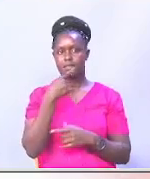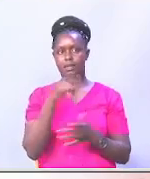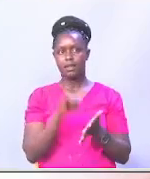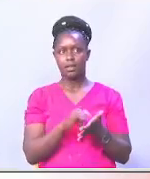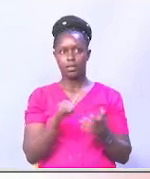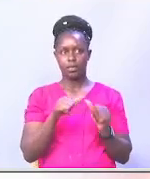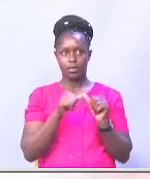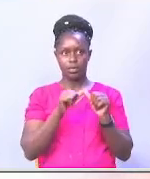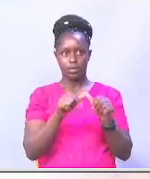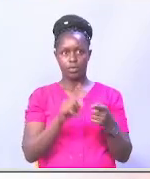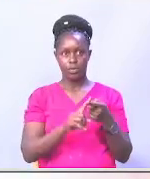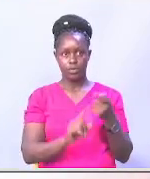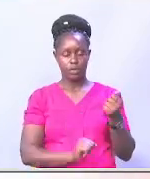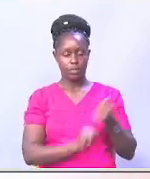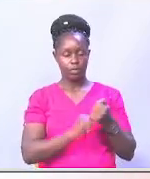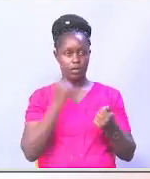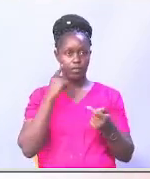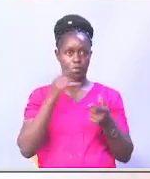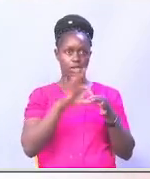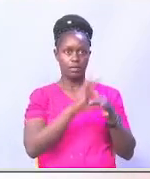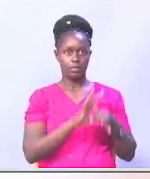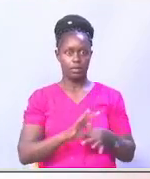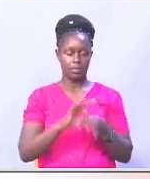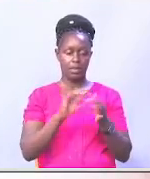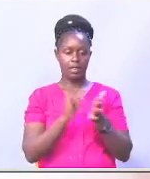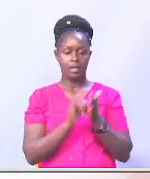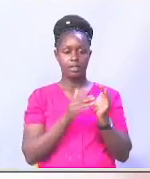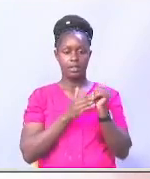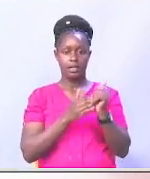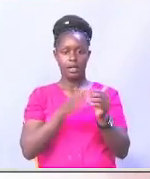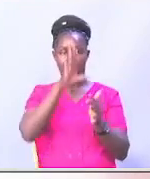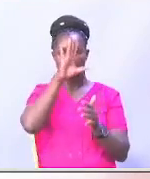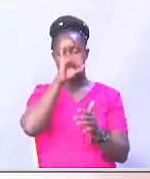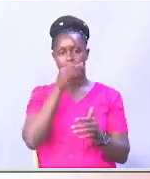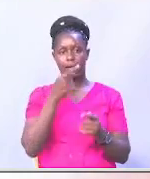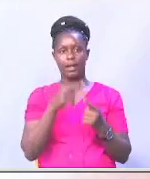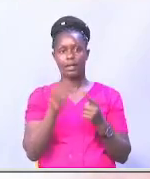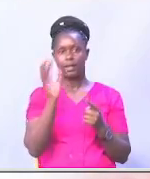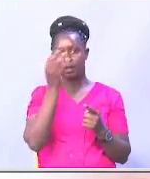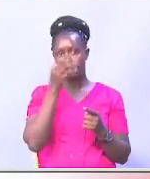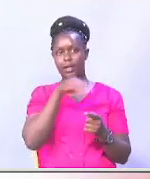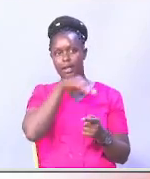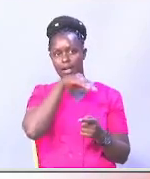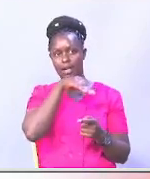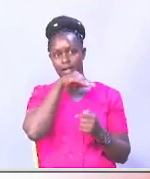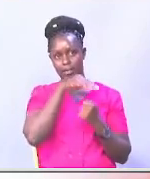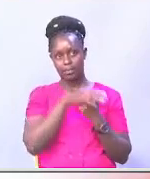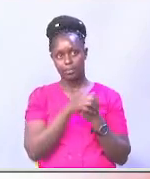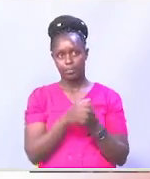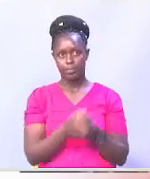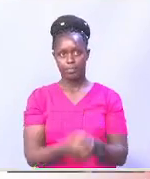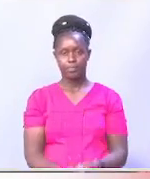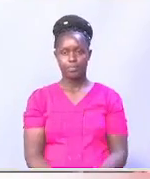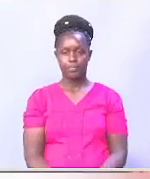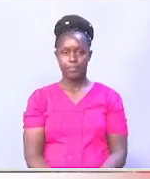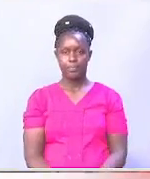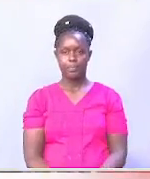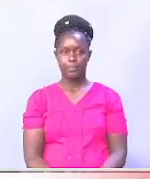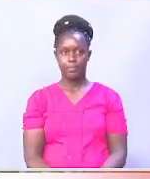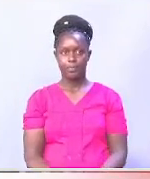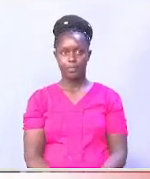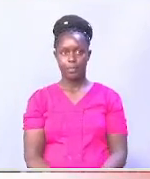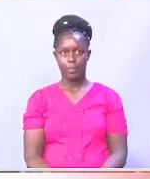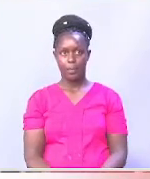To drum up support for Azimio La Umoja that is led by Raila Odinga. Vincent Karoki with the details.